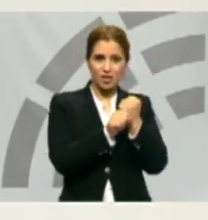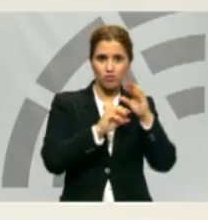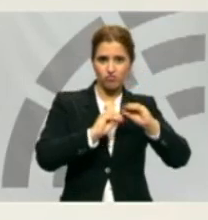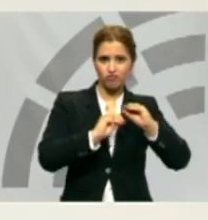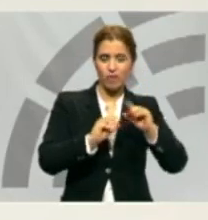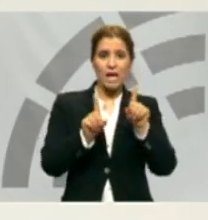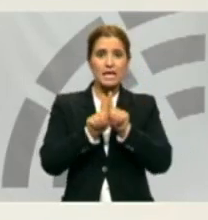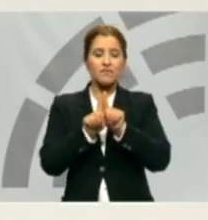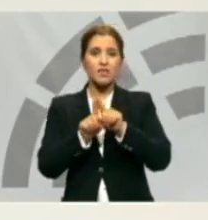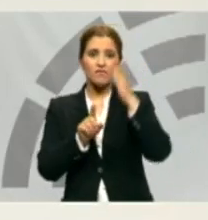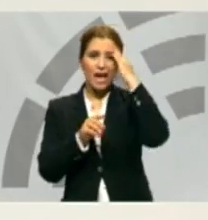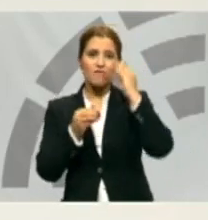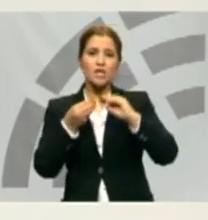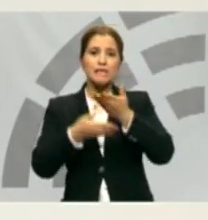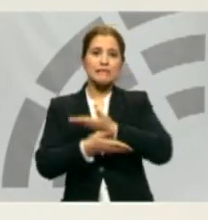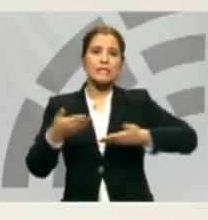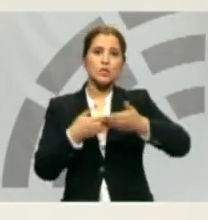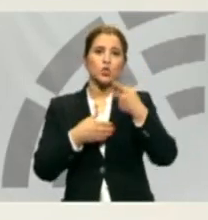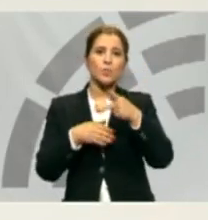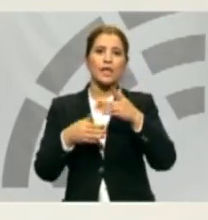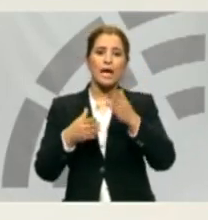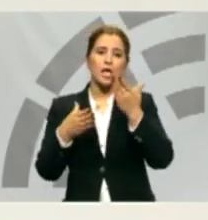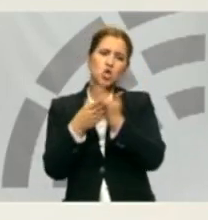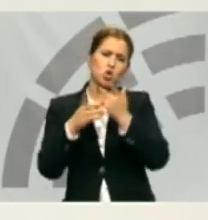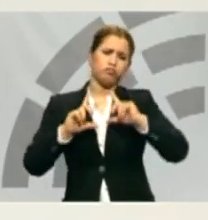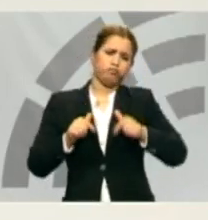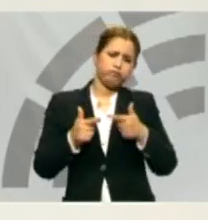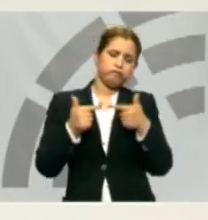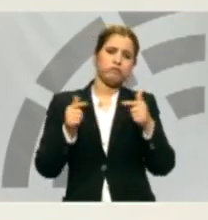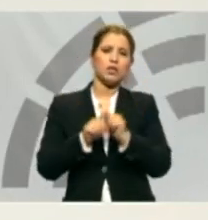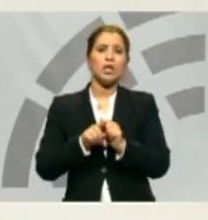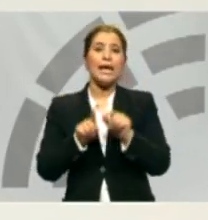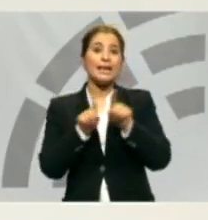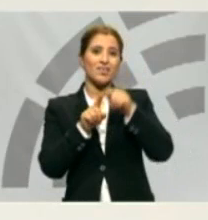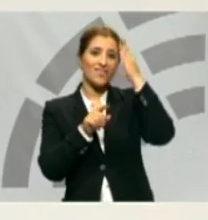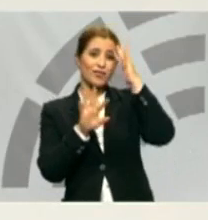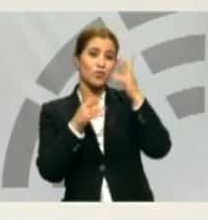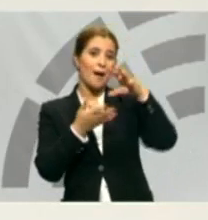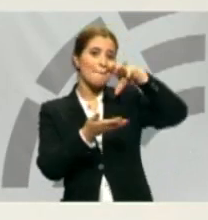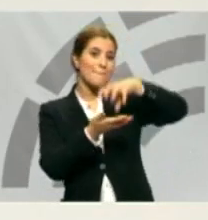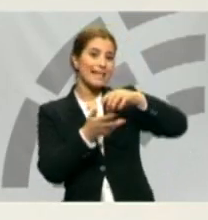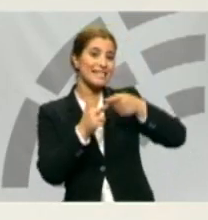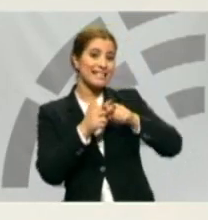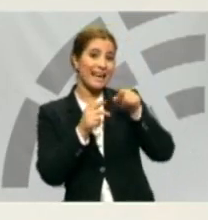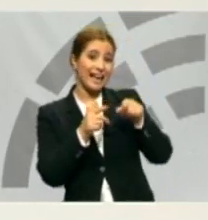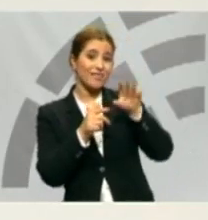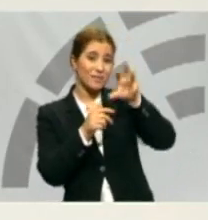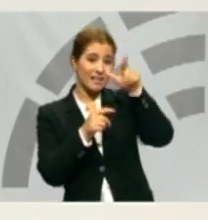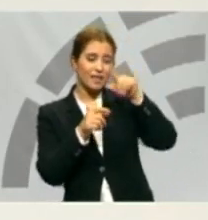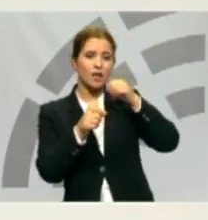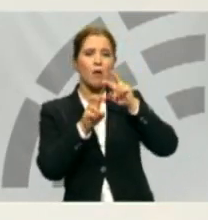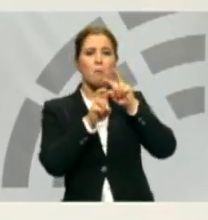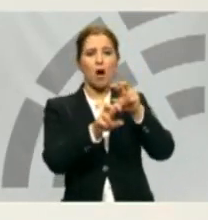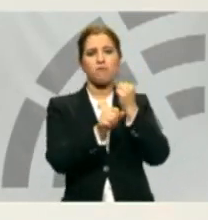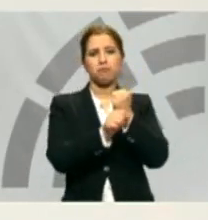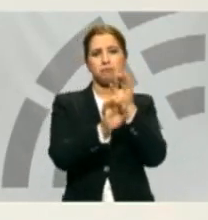واشنيه مشاكل المؤسسات التربويه ولانه يعرف اللي يسمى منطقه صناعيه معطله في المحمديه في وقت لشباب